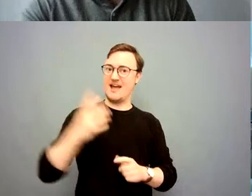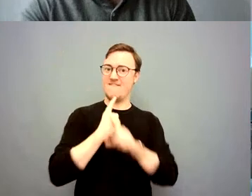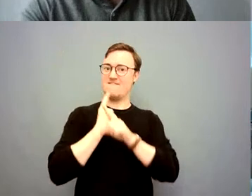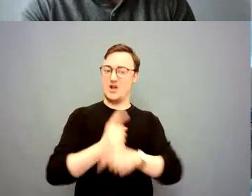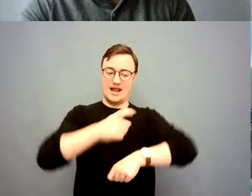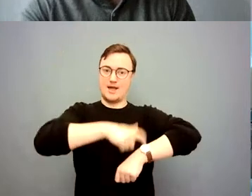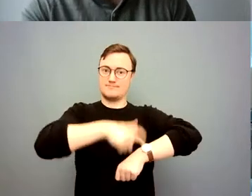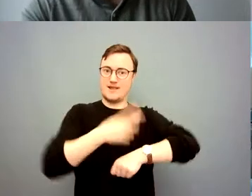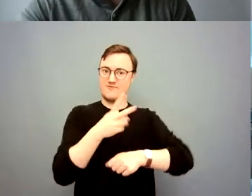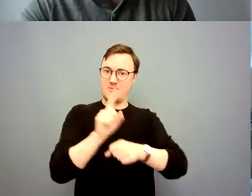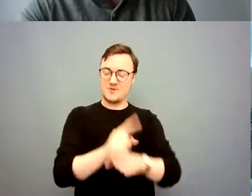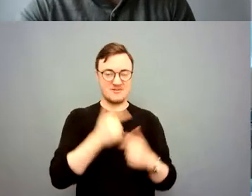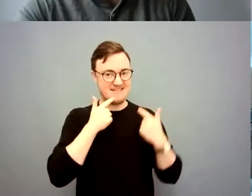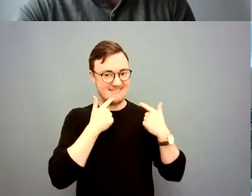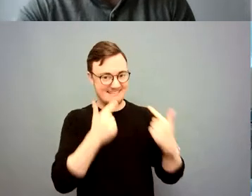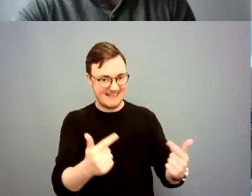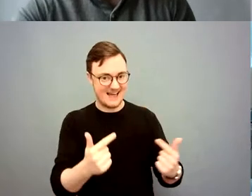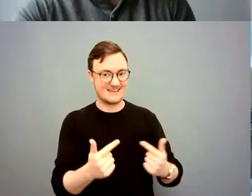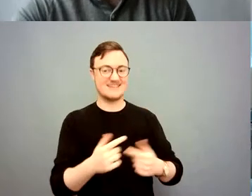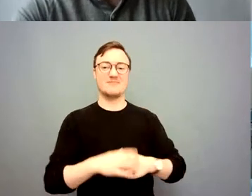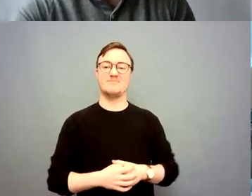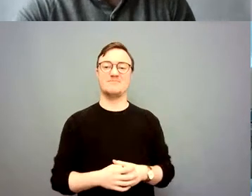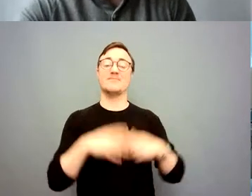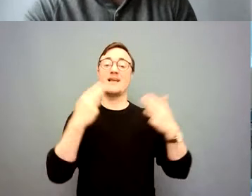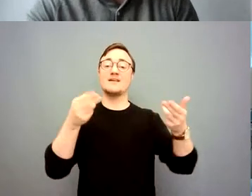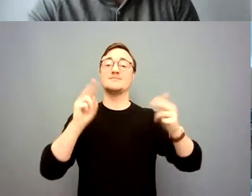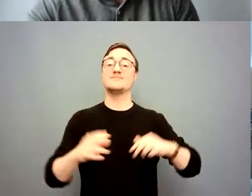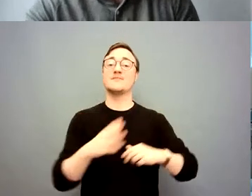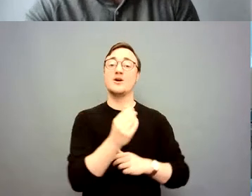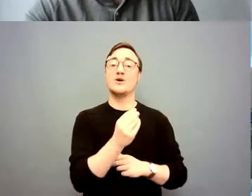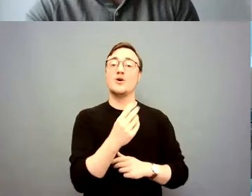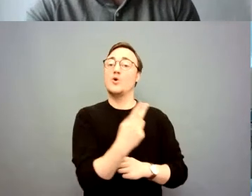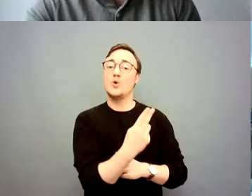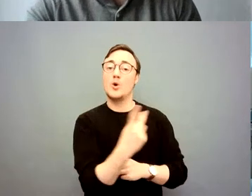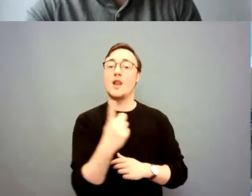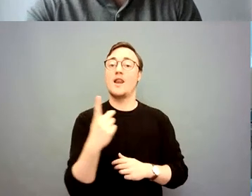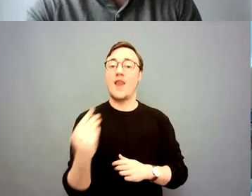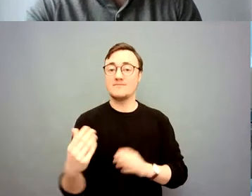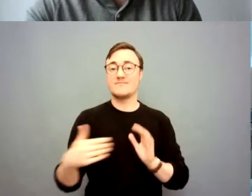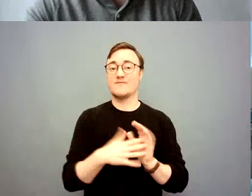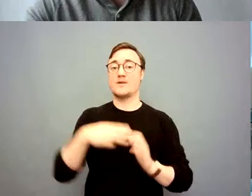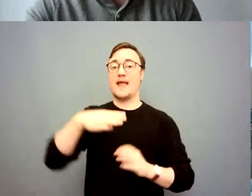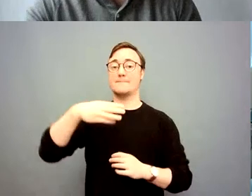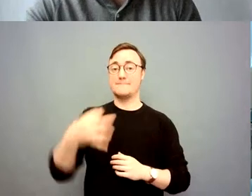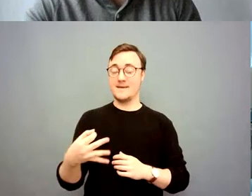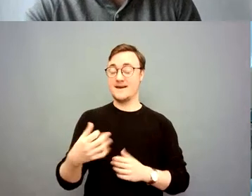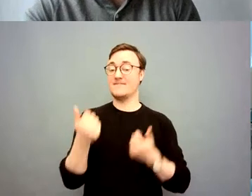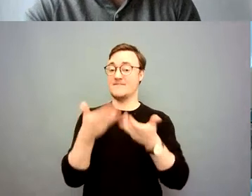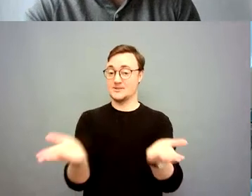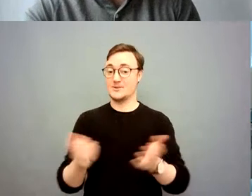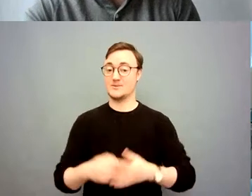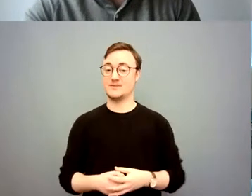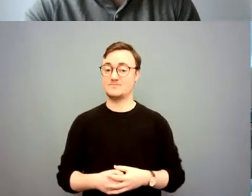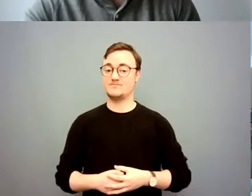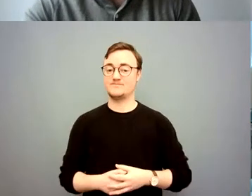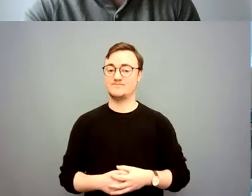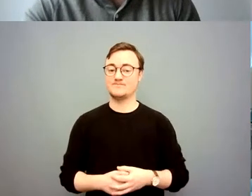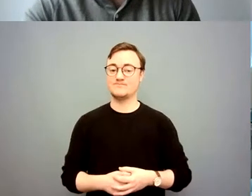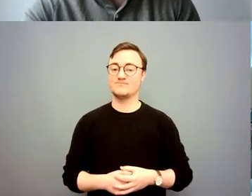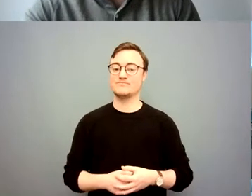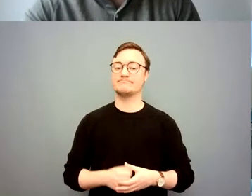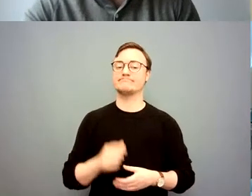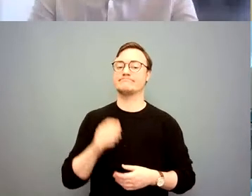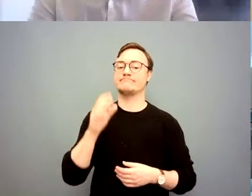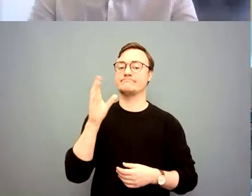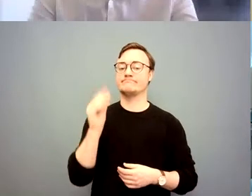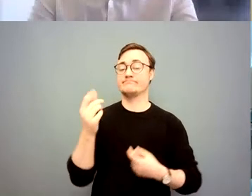det. Ulla Wihlman ifrån Miljöpartiet får stafettpinnen. Varsågod. Ja, när det